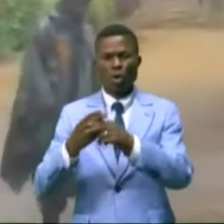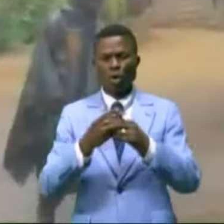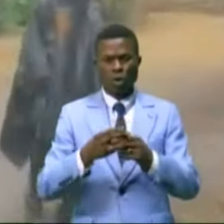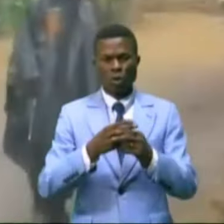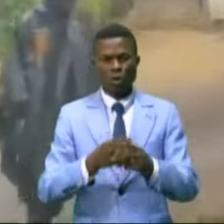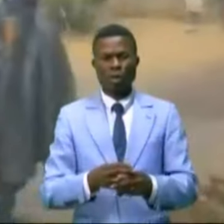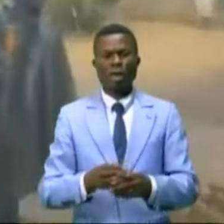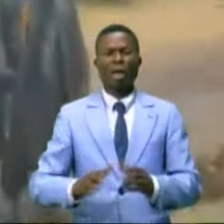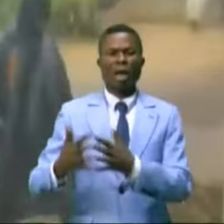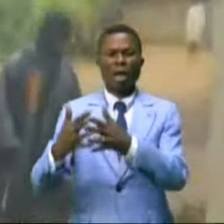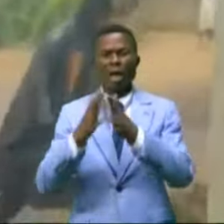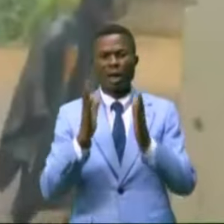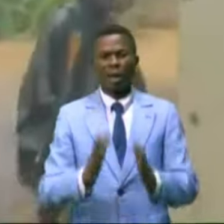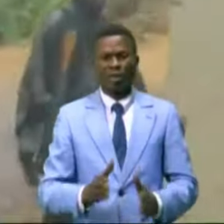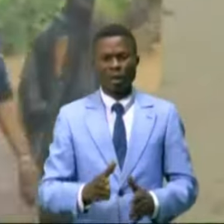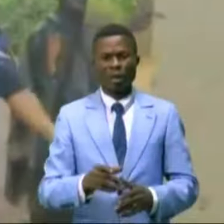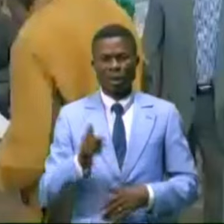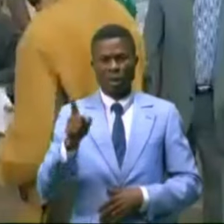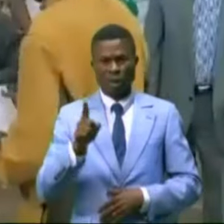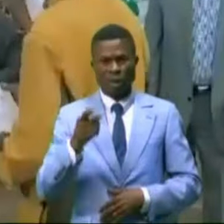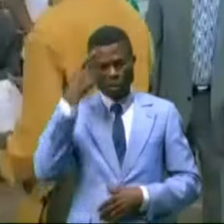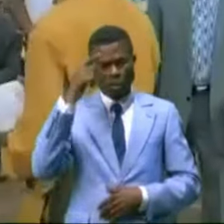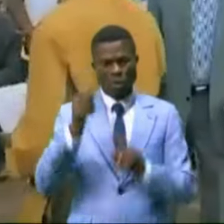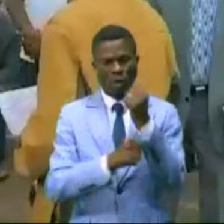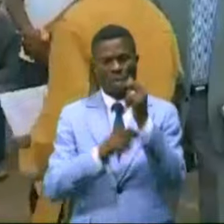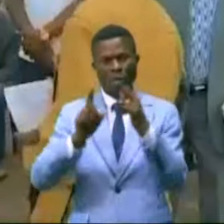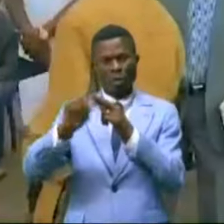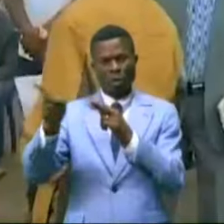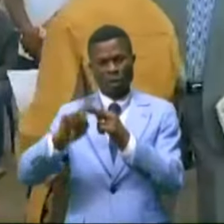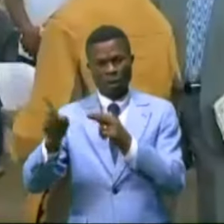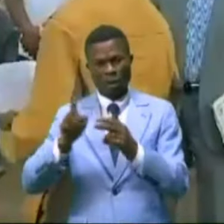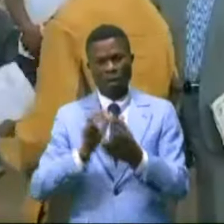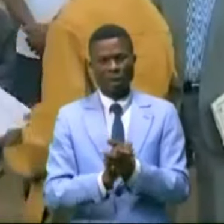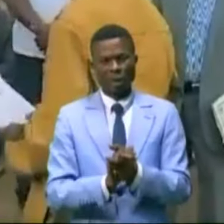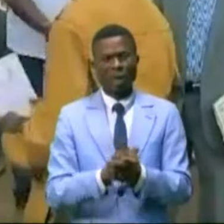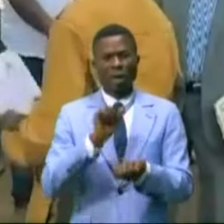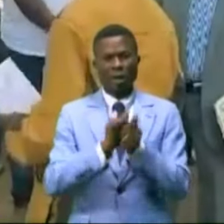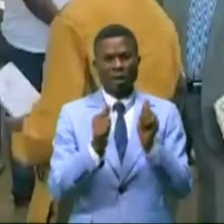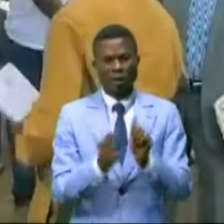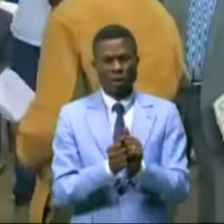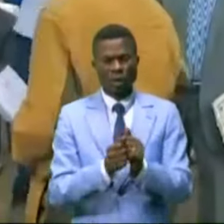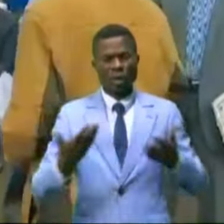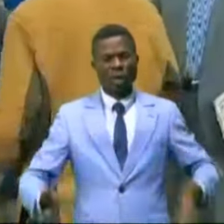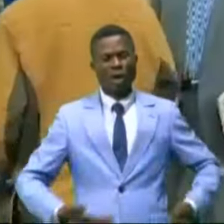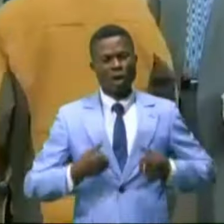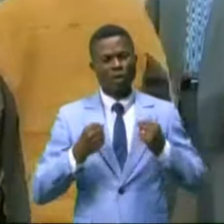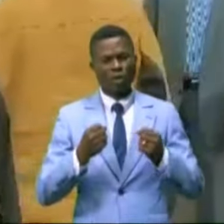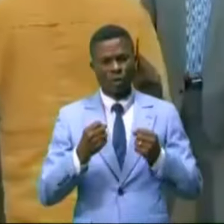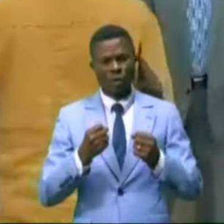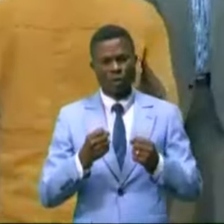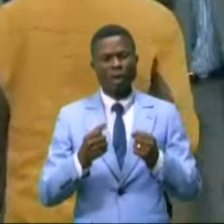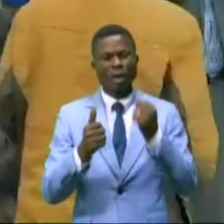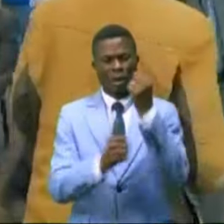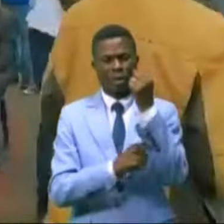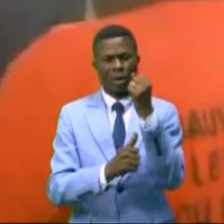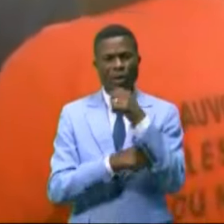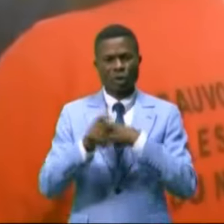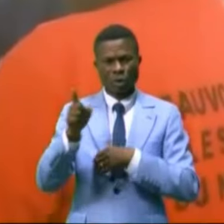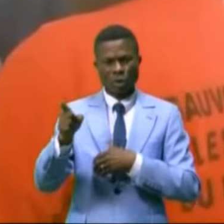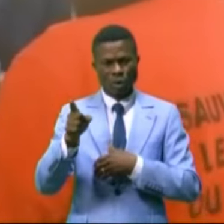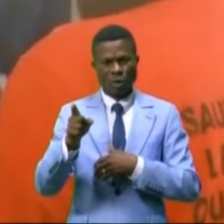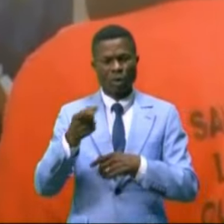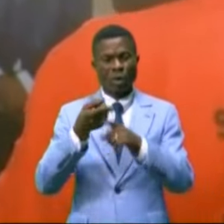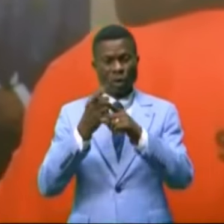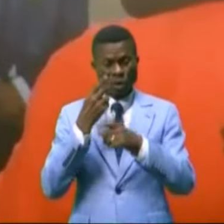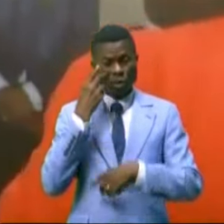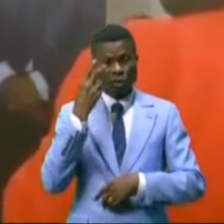réfugiés un HCR en sigle un acte qui fait le sujet d'une grande joie auprès de bénéficiaires qui viennent